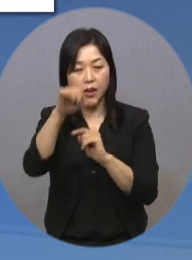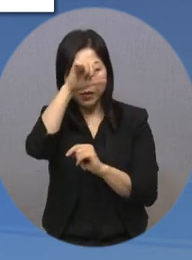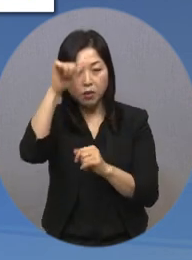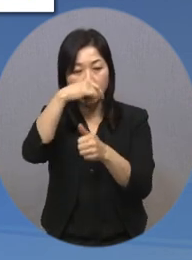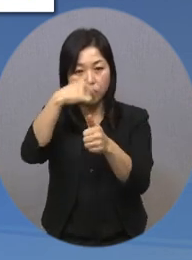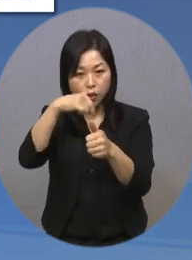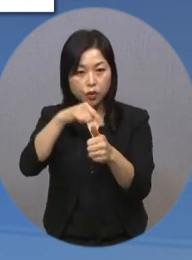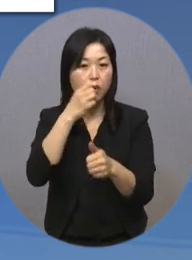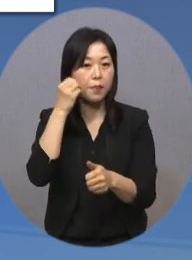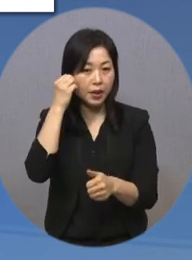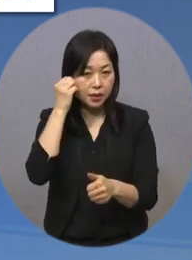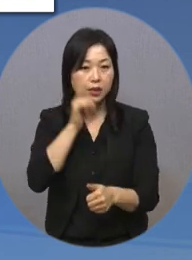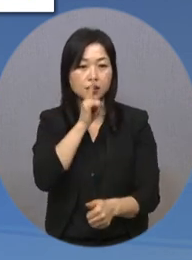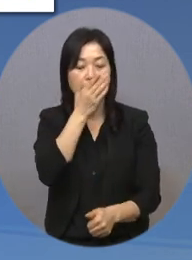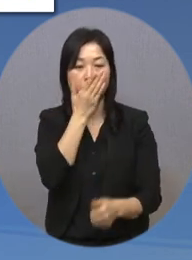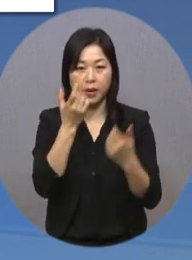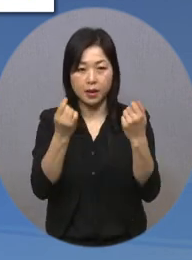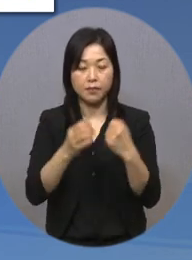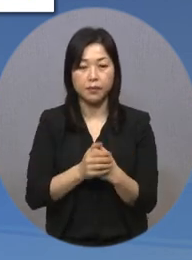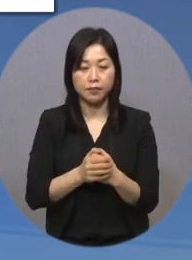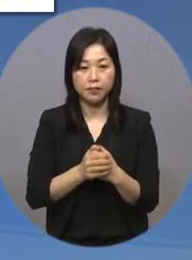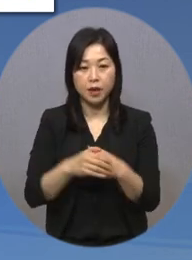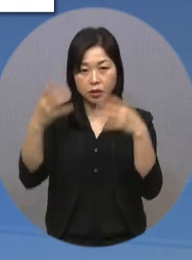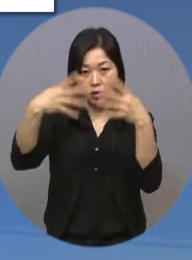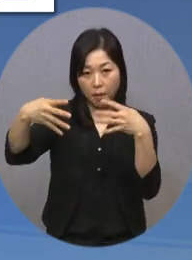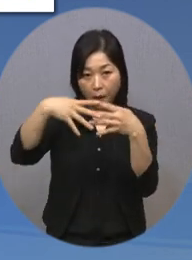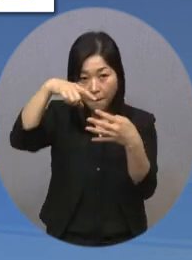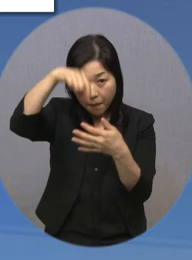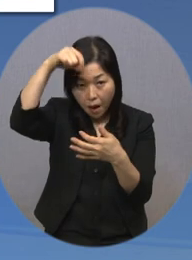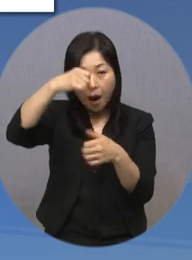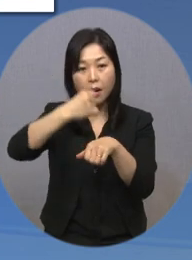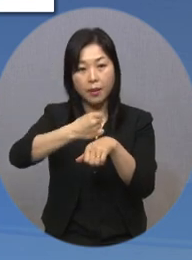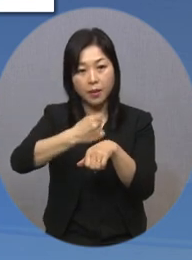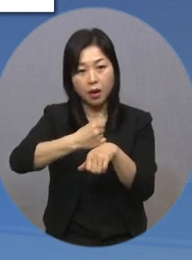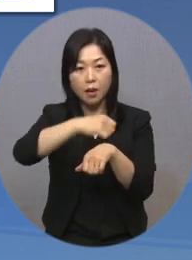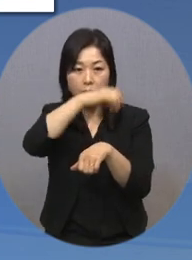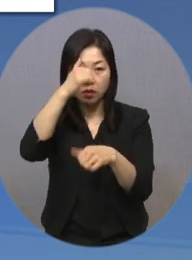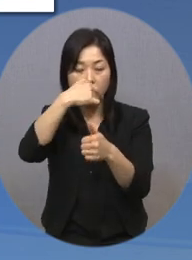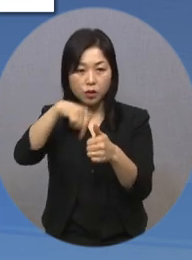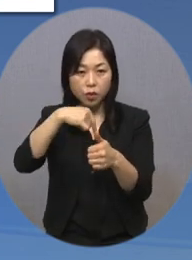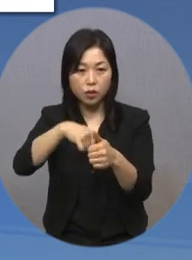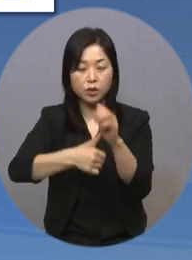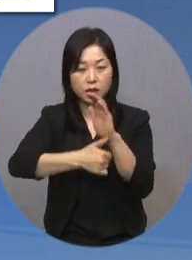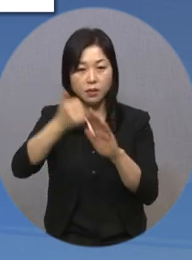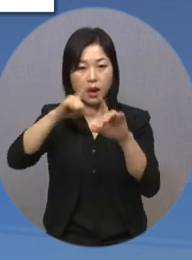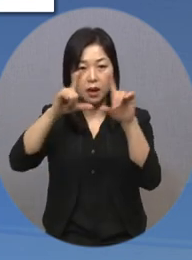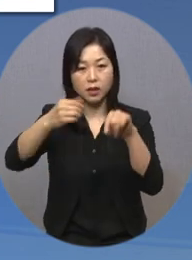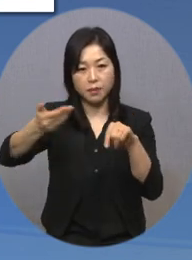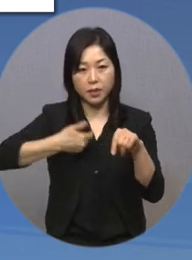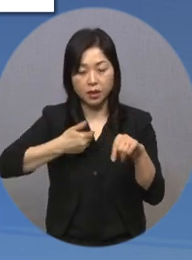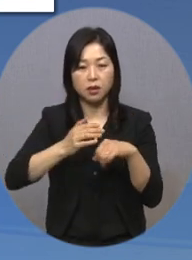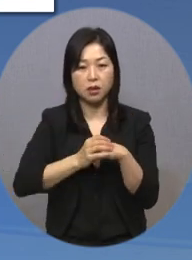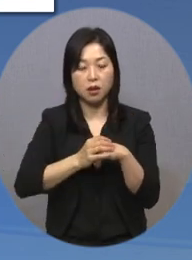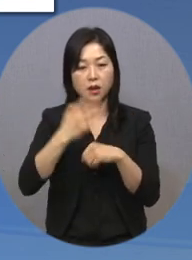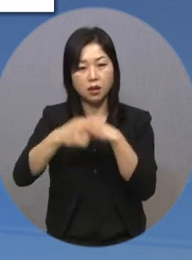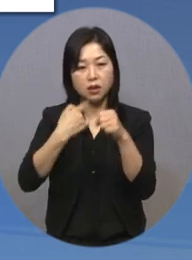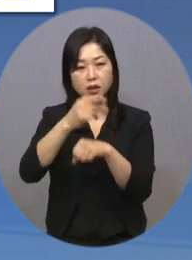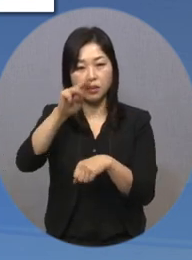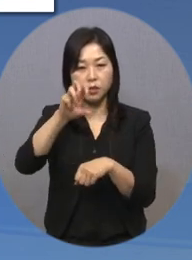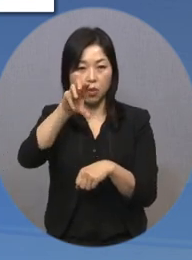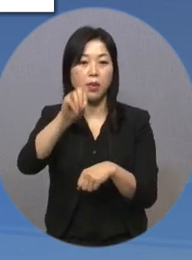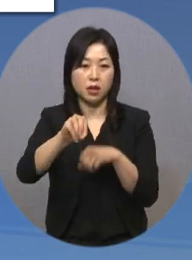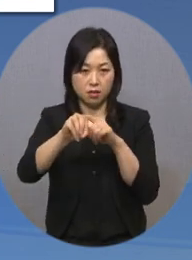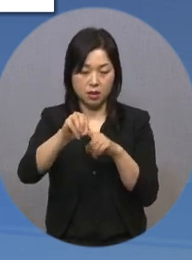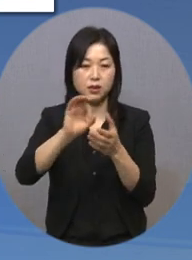있습니다. 지원 대상자에 선정되면 평생교육 희망카드를 발급받아 연간 35만 원까지 사용할 수